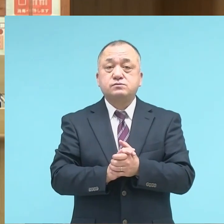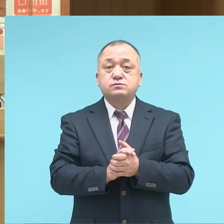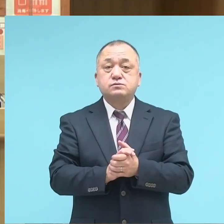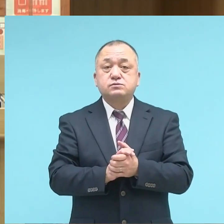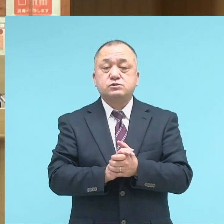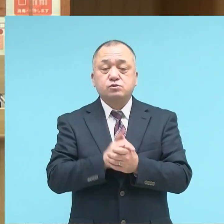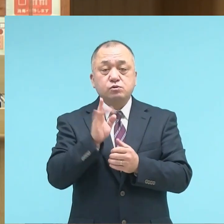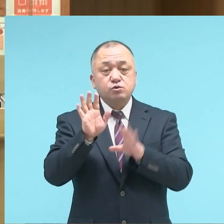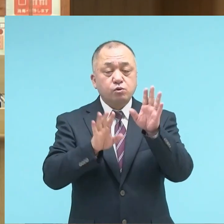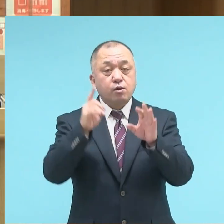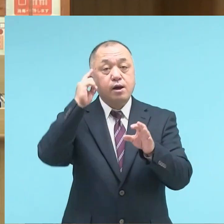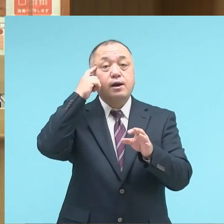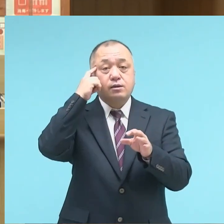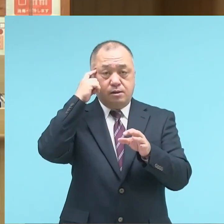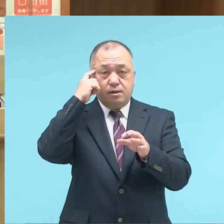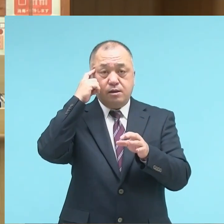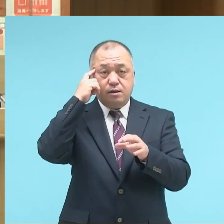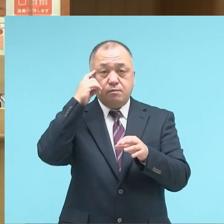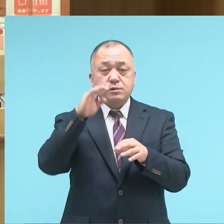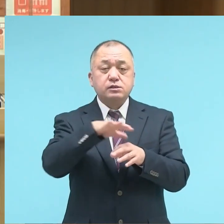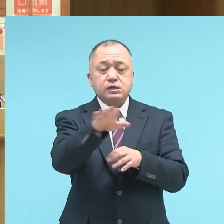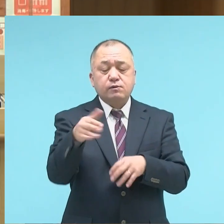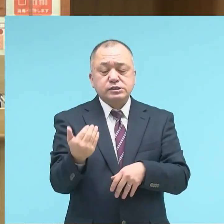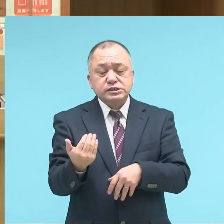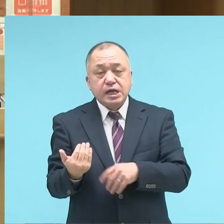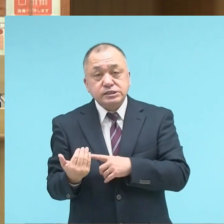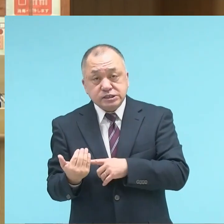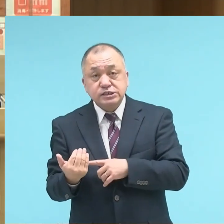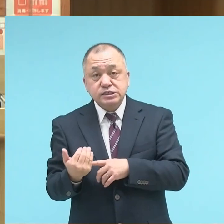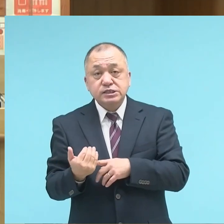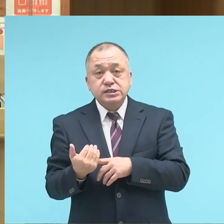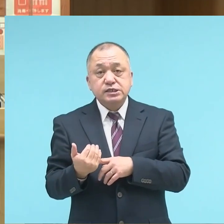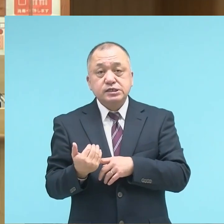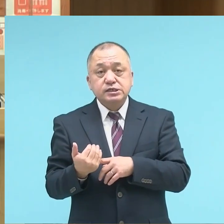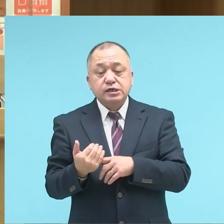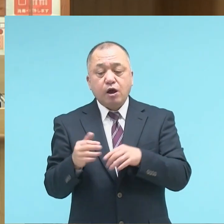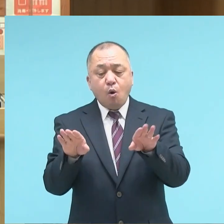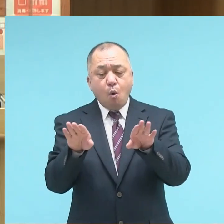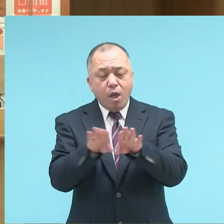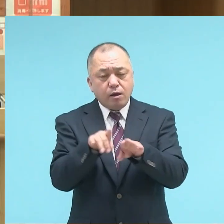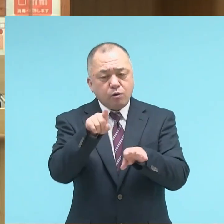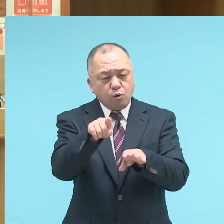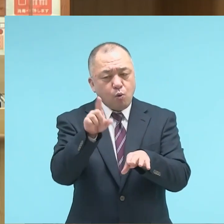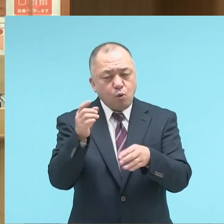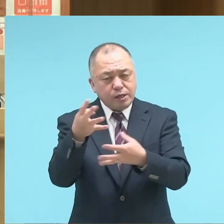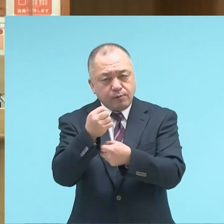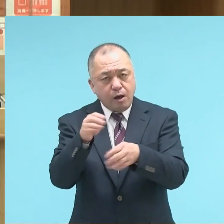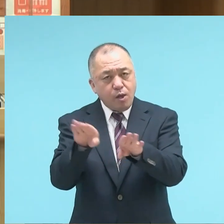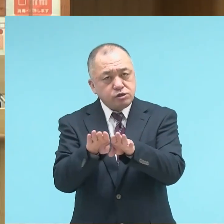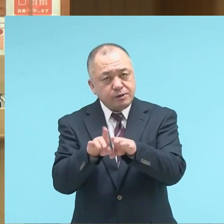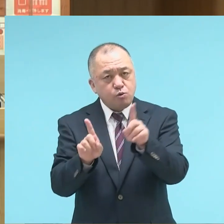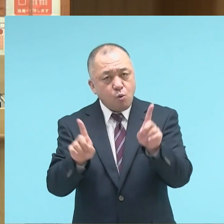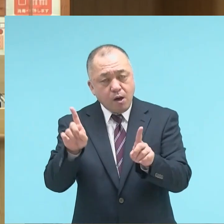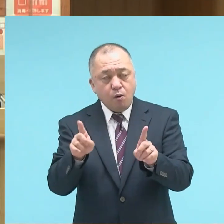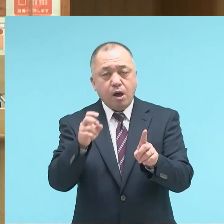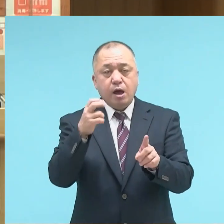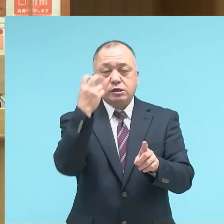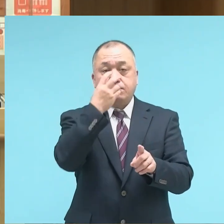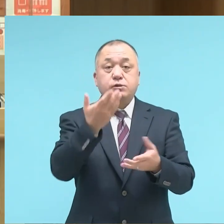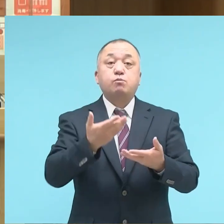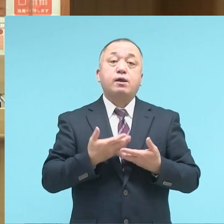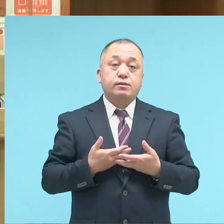踏まえて皆さんには事前に少なくともお休みかどうかだけはちょっと確認をしておいていただいて、でいざそういった体